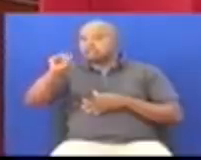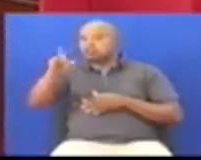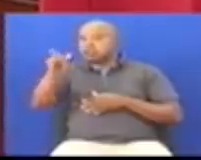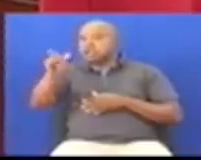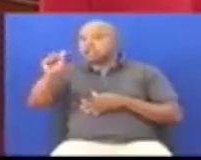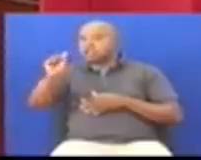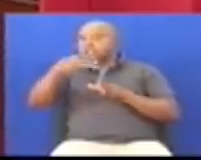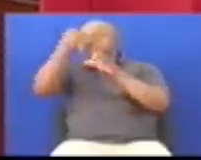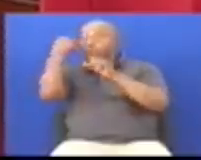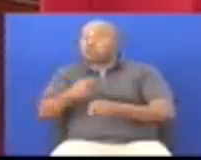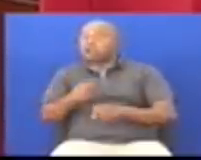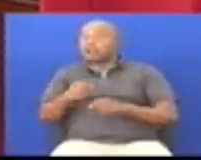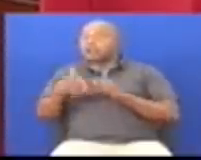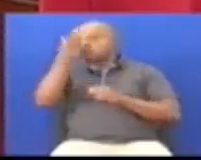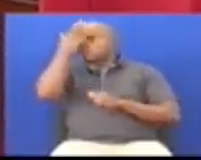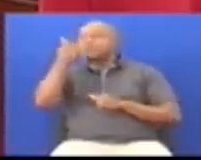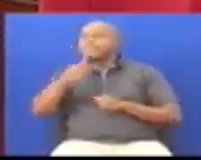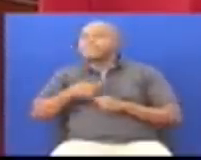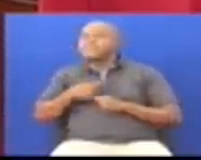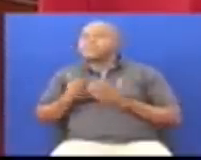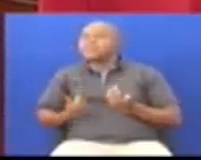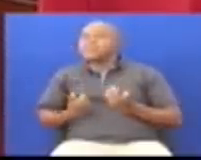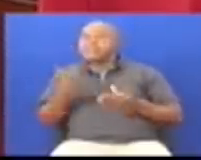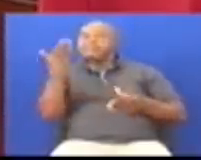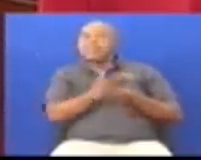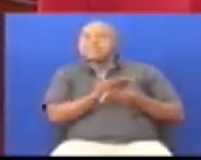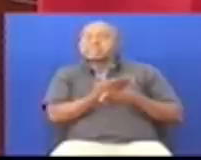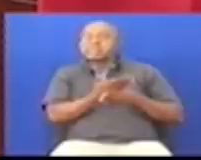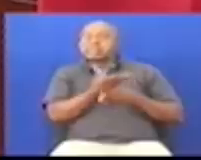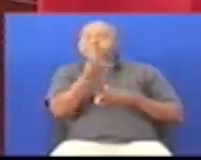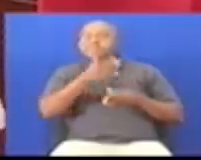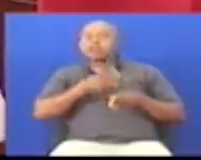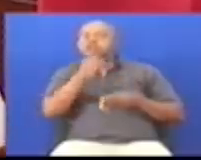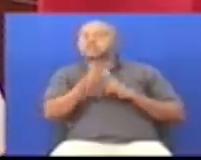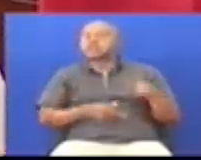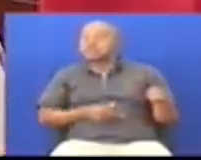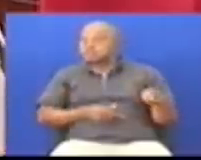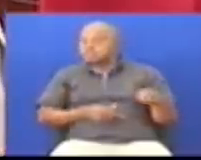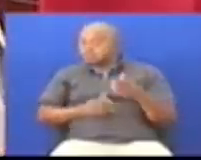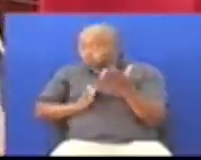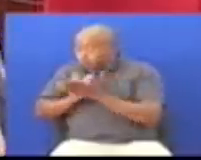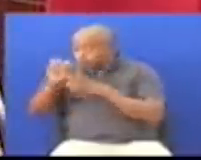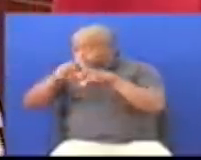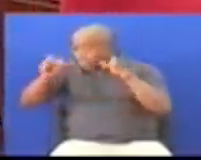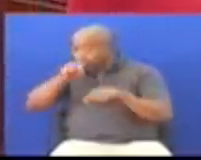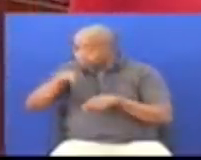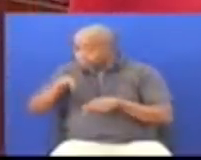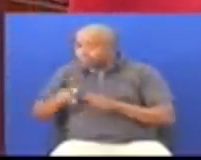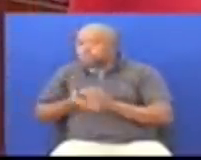ana kiasi gani cha pesa alizonazo benki, kwa sababu tunamtambua kwa NIDA kadi yake.